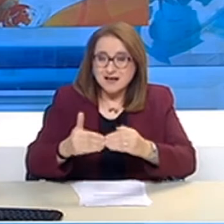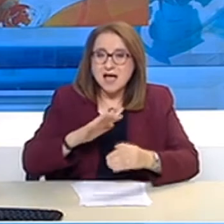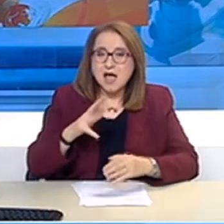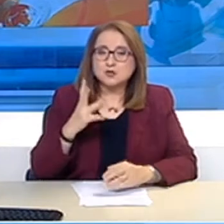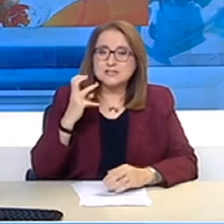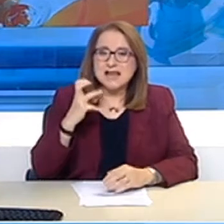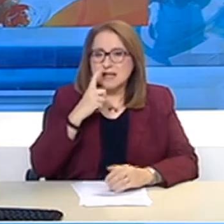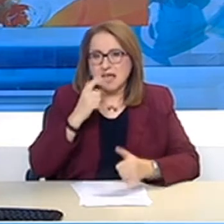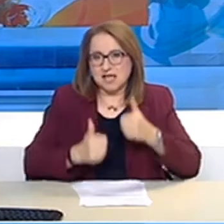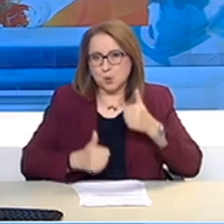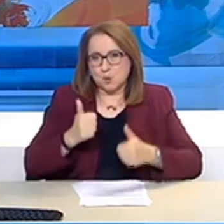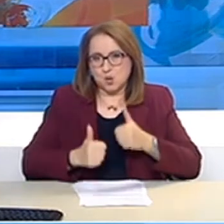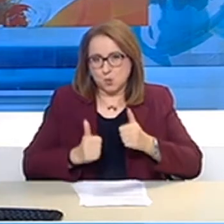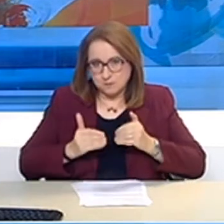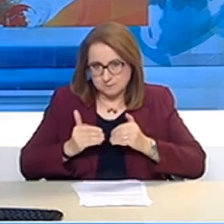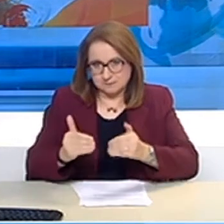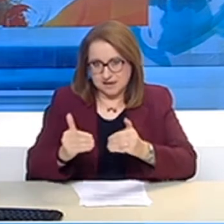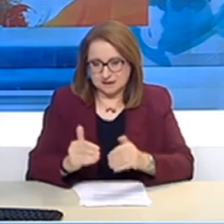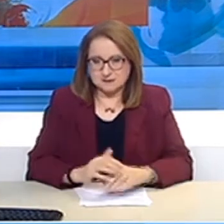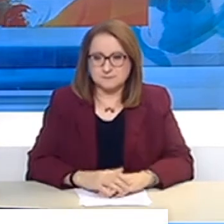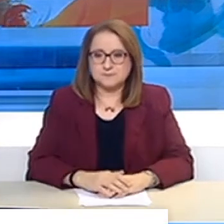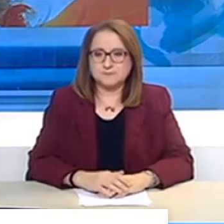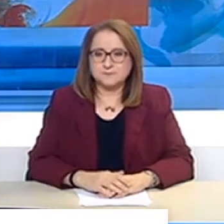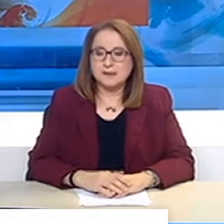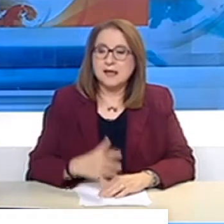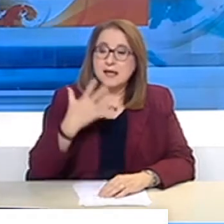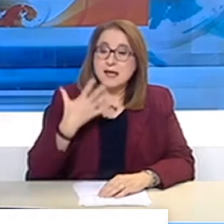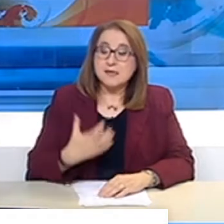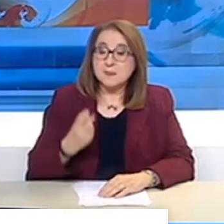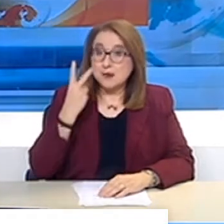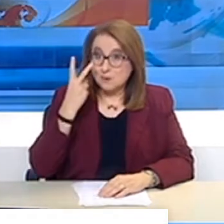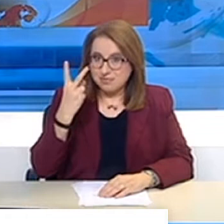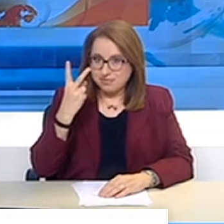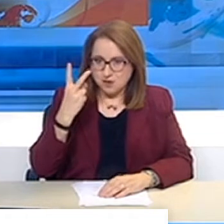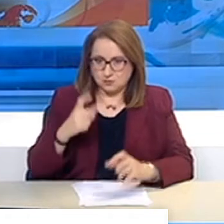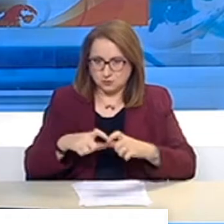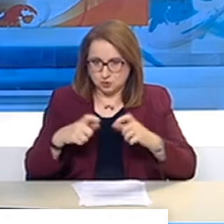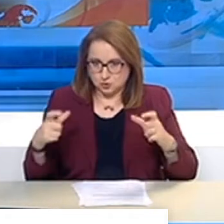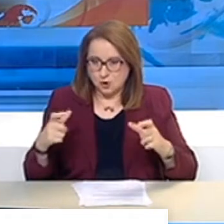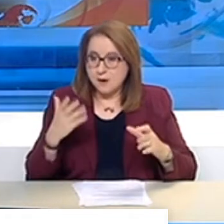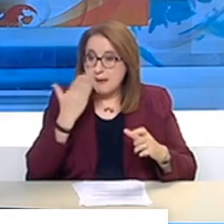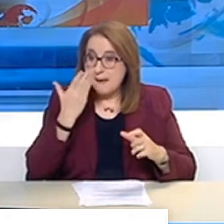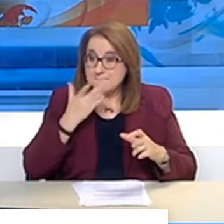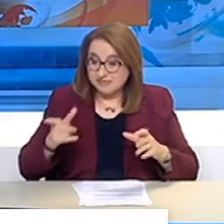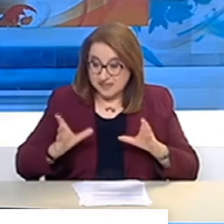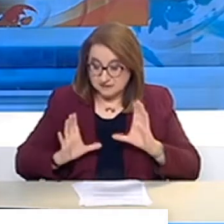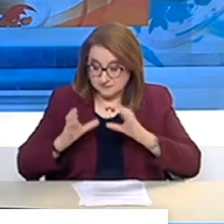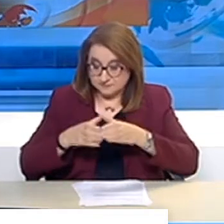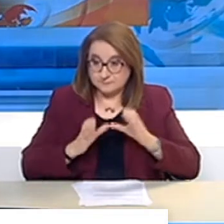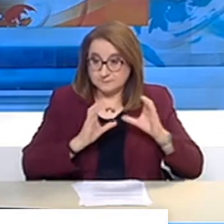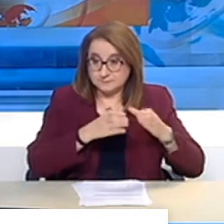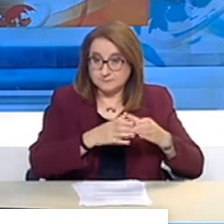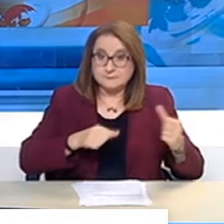30 Ιουνίου. Θα υπάρξουν δύο ζώνες λειτουργίας του σχολείου. Οι μαθητές θα πηγαίνουν στα σχολείο